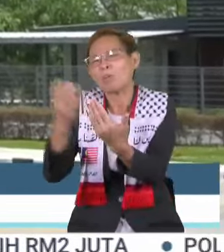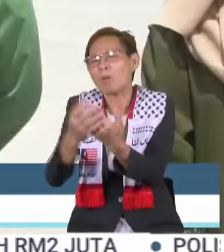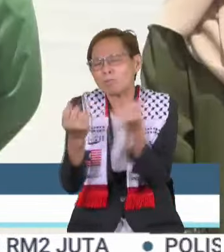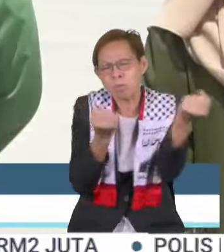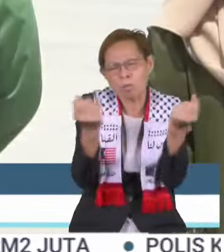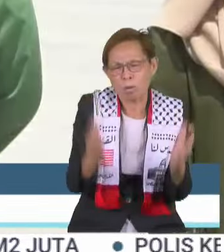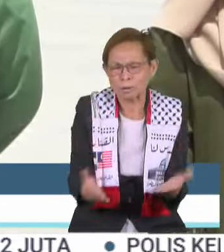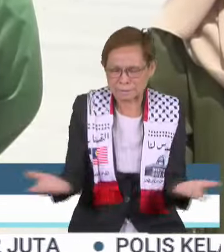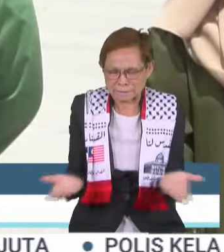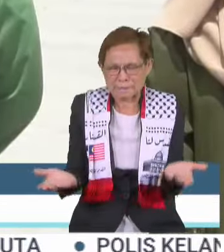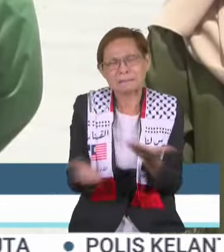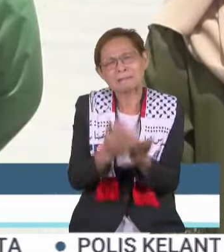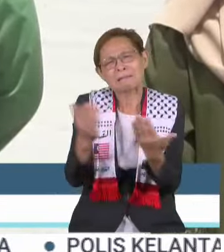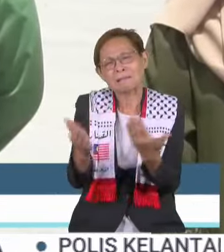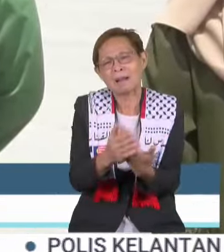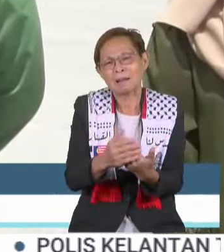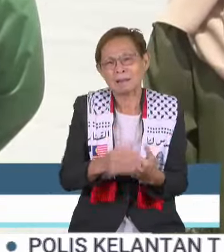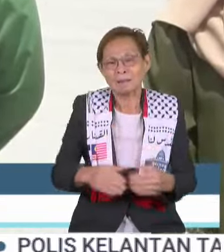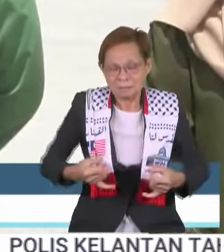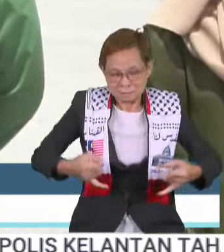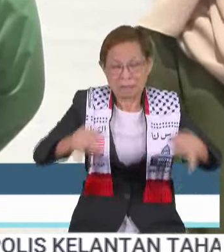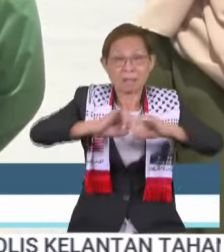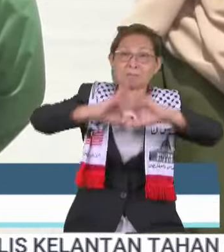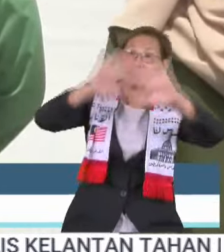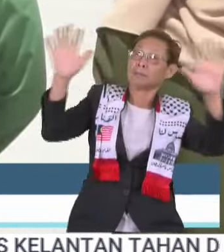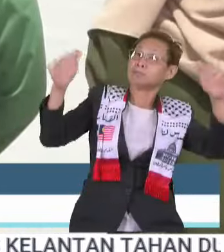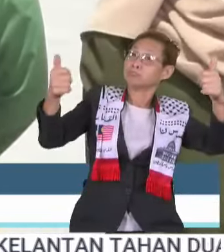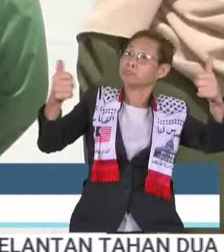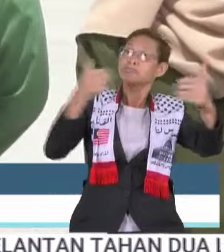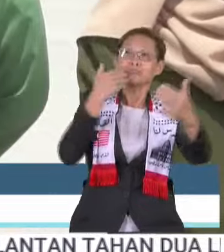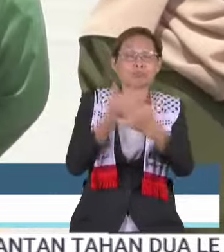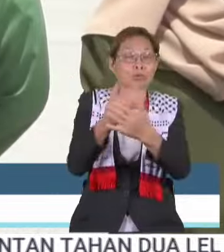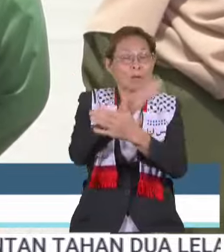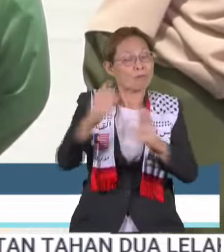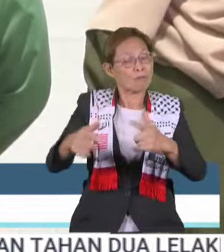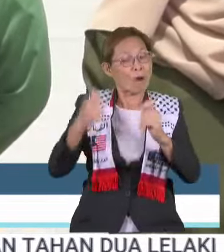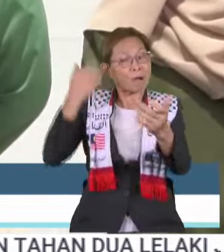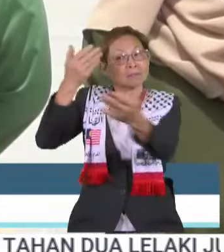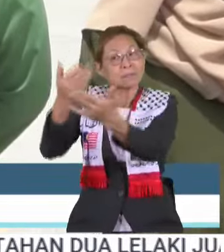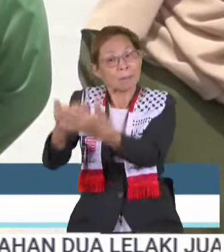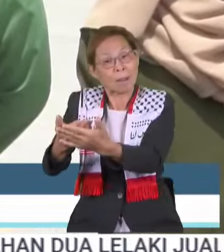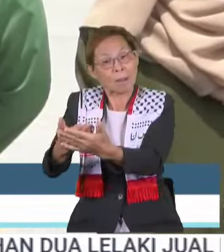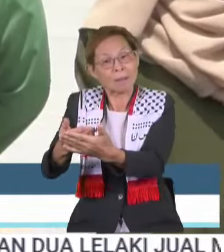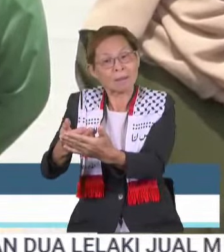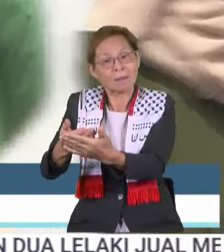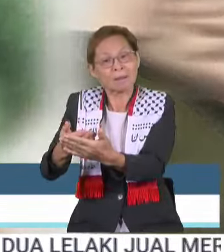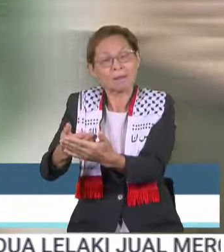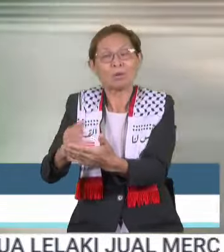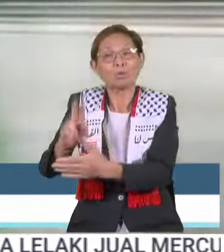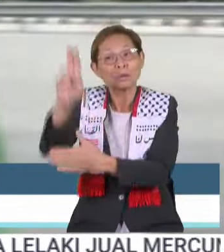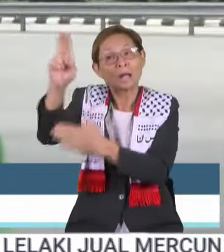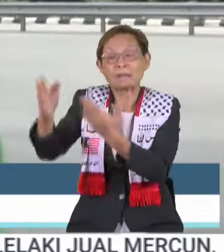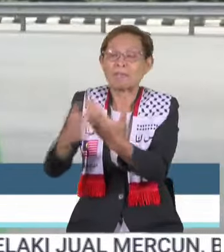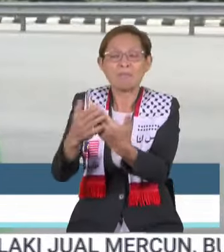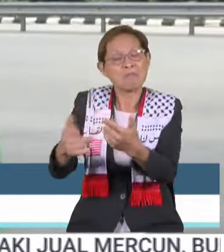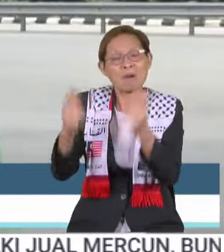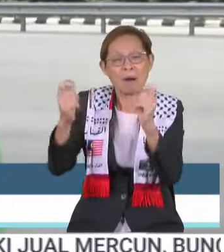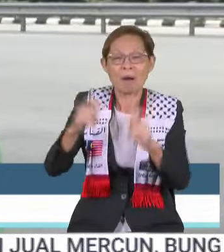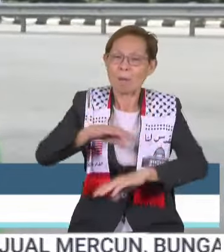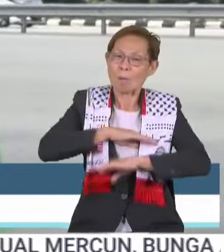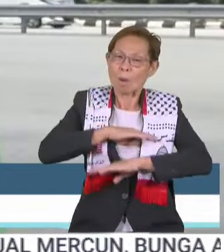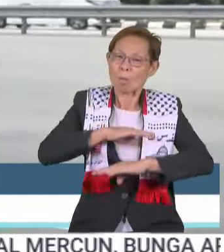pengguna-pengguna tempatan sini sebab jalan yang clear, elok dan lebih cepatlah untuk sampai ke kawasan-kawasan utara. Sangat